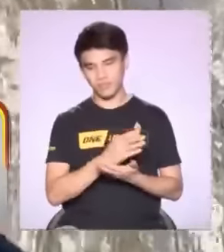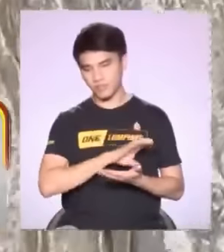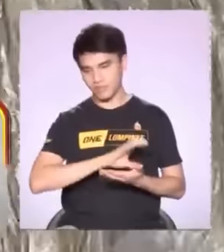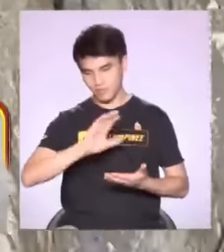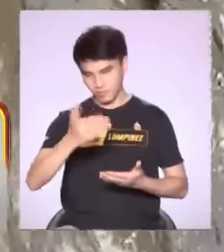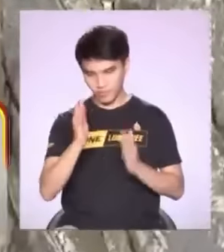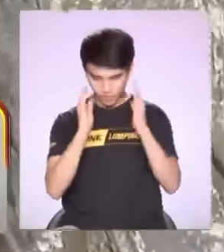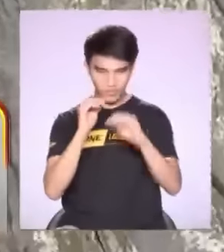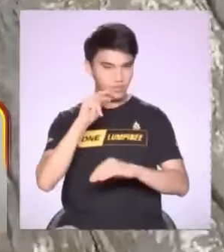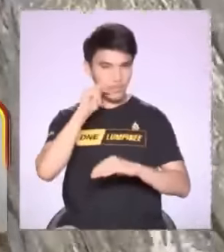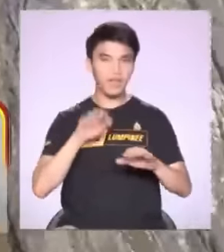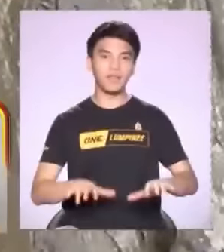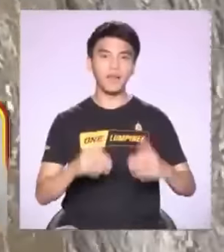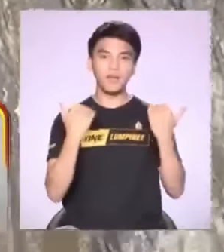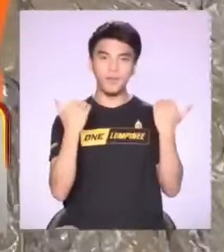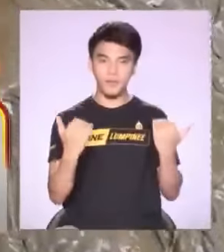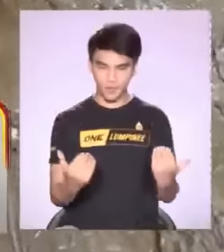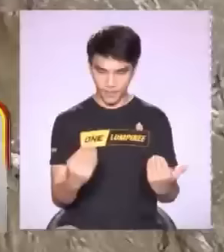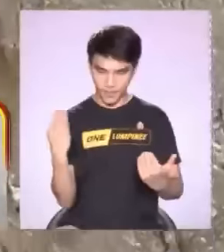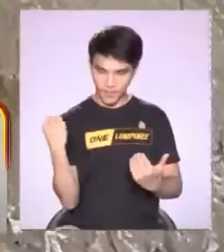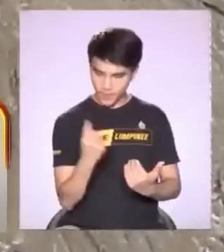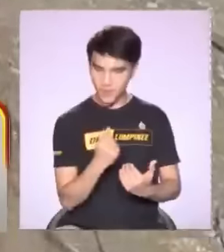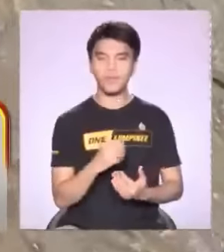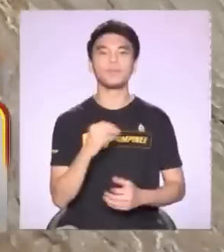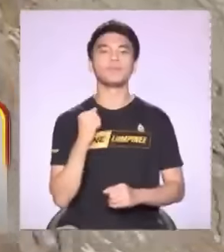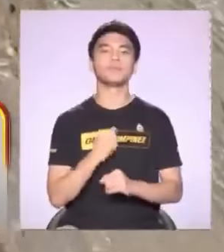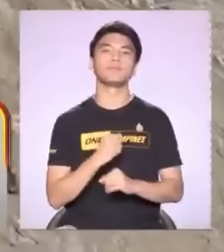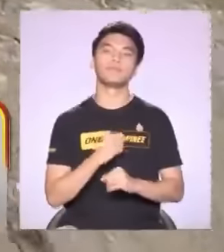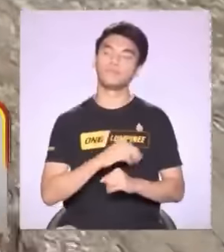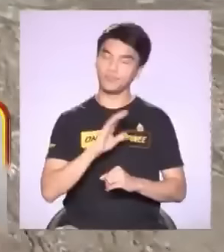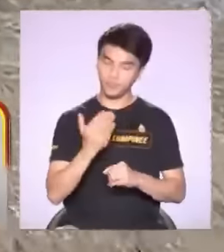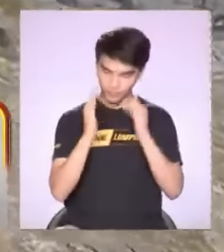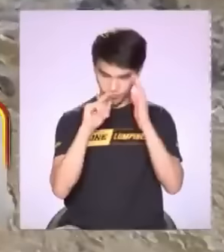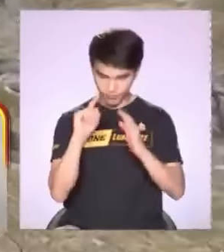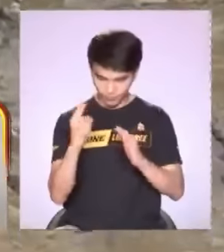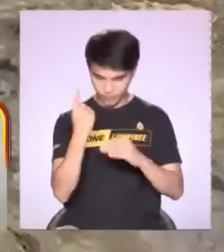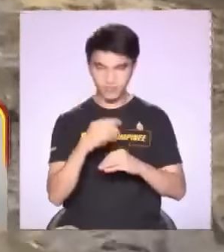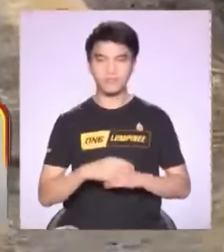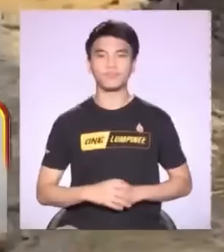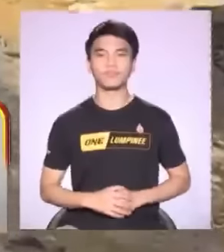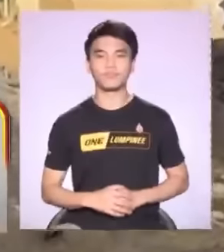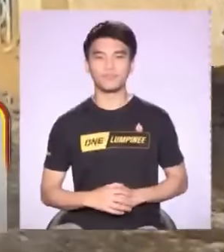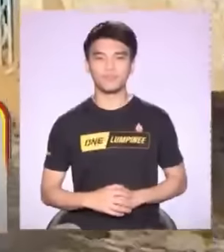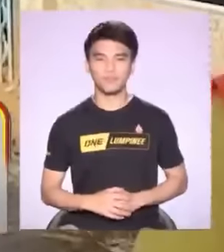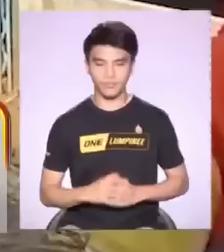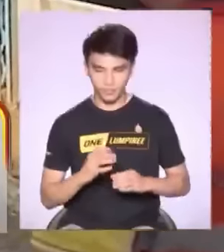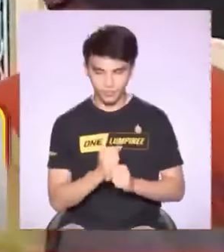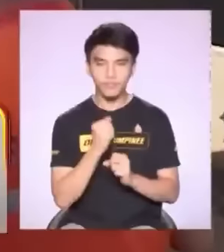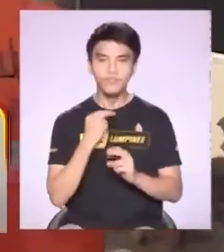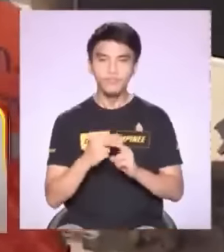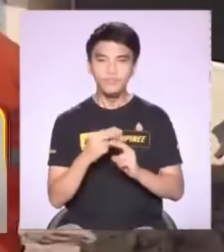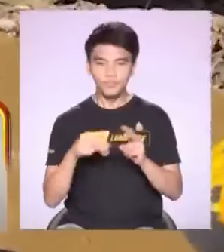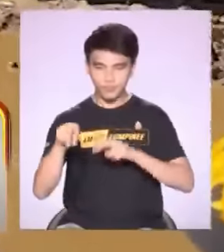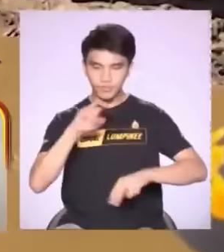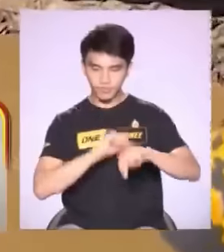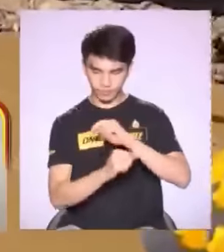เยียวยาผู้ประสบภัยดังนั้นก็เลยต้องรีบส่งท่านปลัดกระทรวงมหาดไทยคนใหม่คุณอันสิทธ์นี่แหละลงไปสรุปรายชื่อ